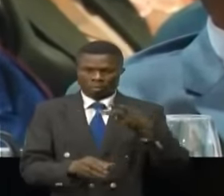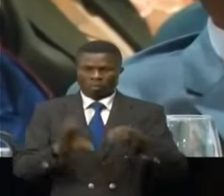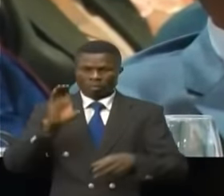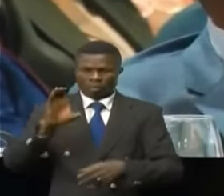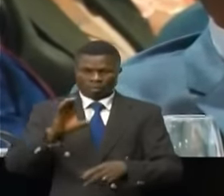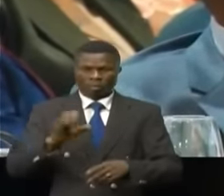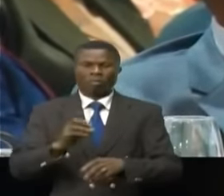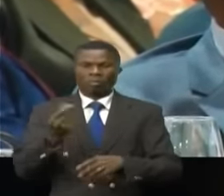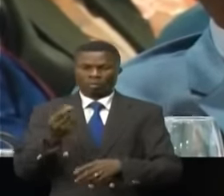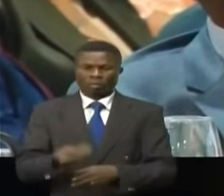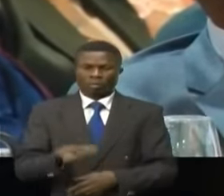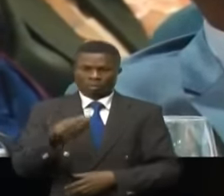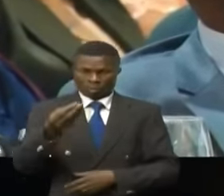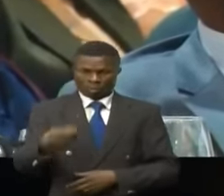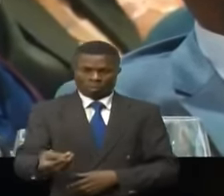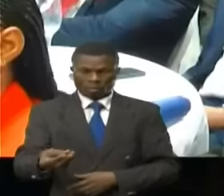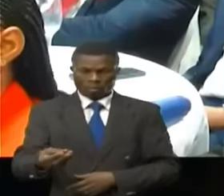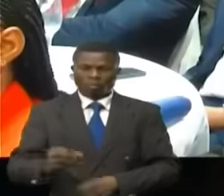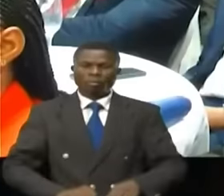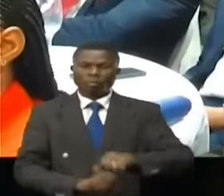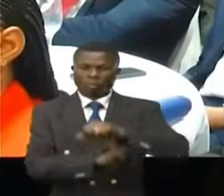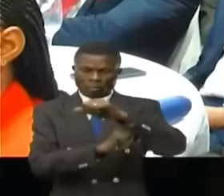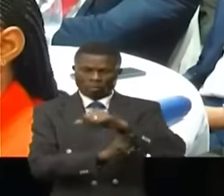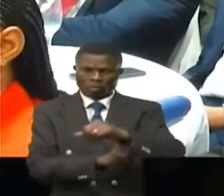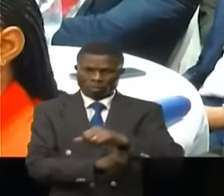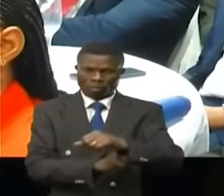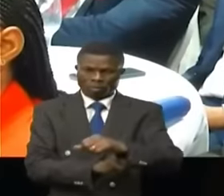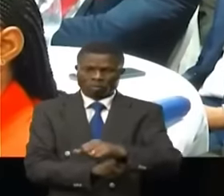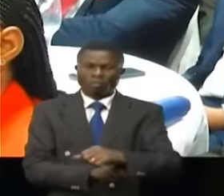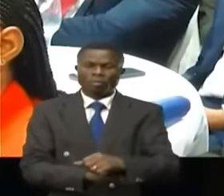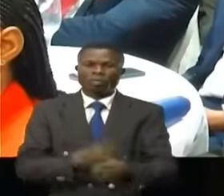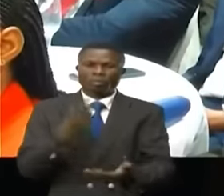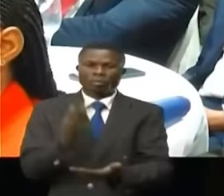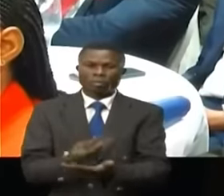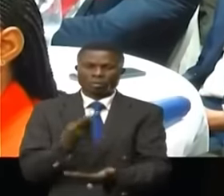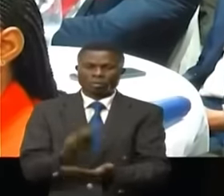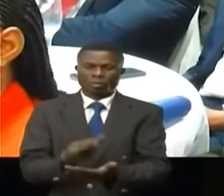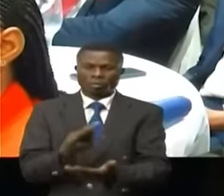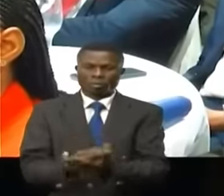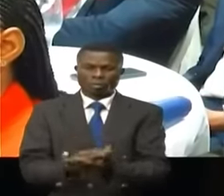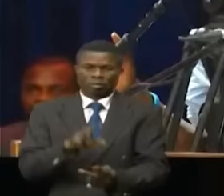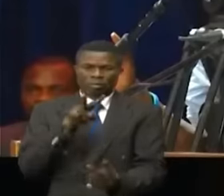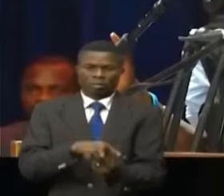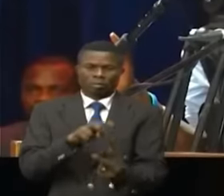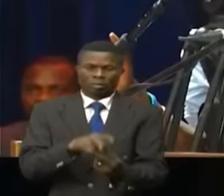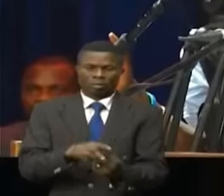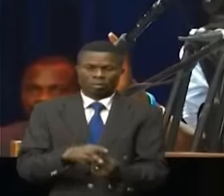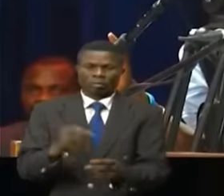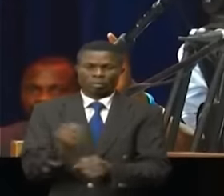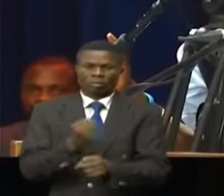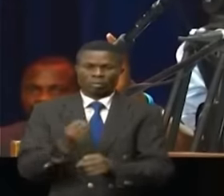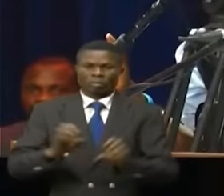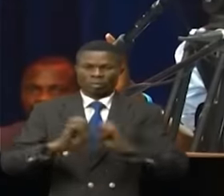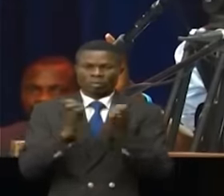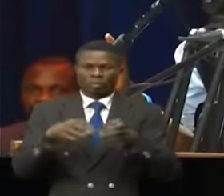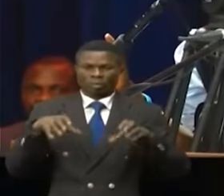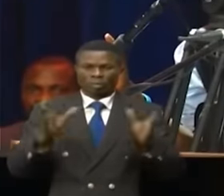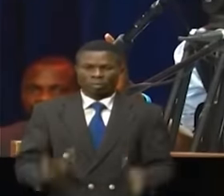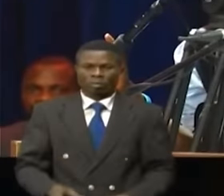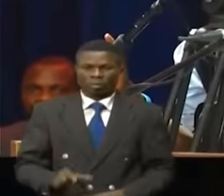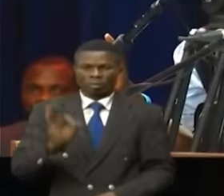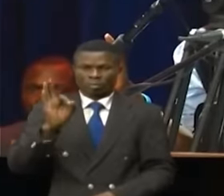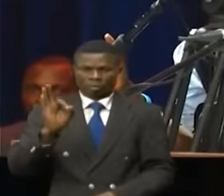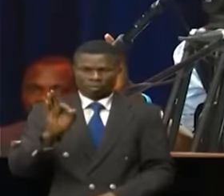ou financement qui est implémenté par les fonds de garantie à l'entrepreneuriat congolais, FOGEC